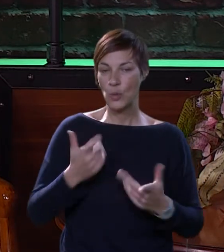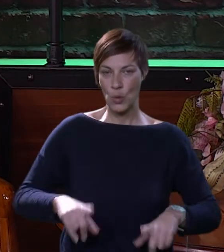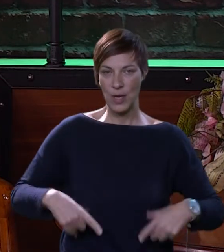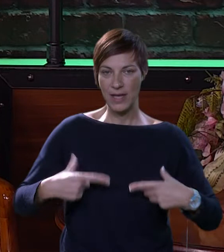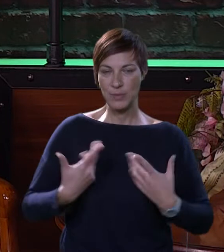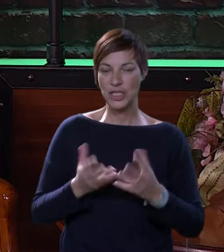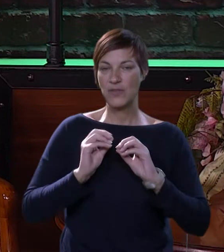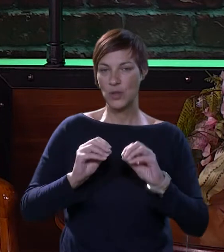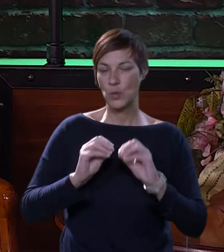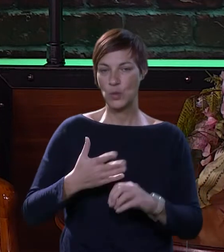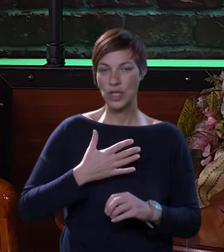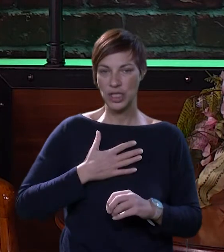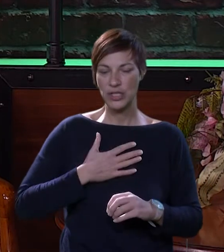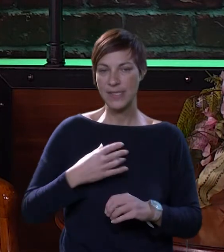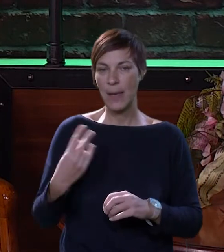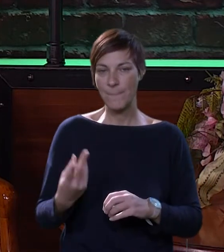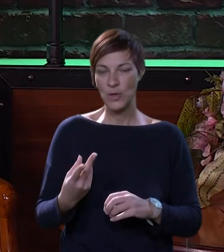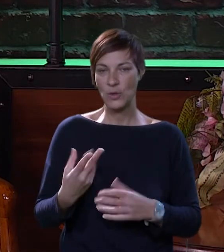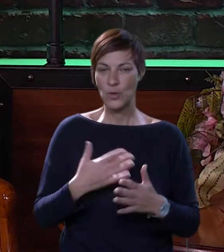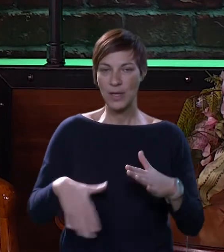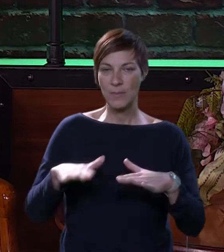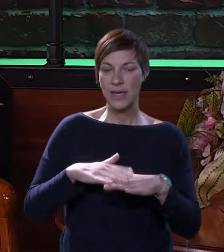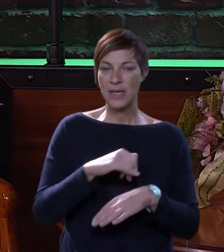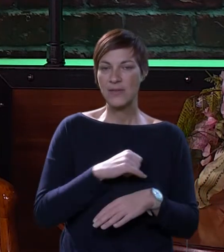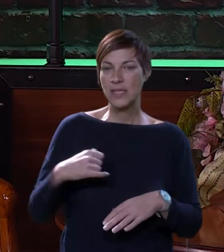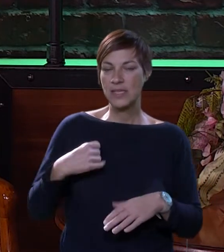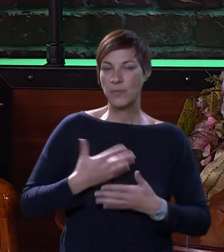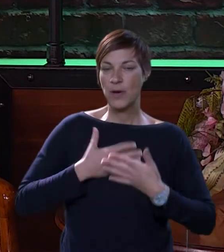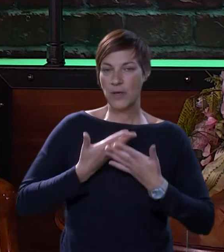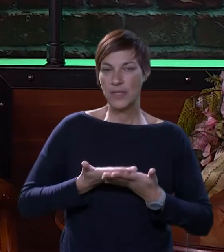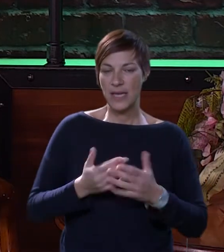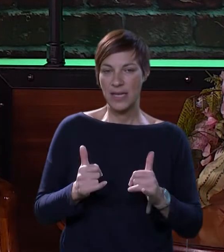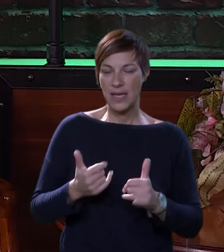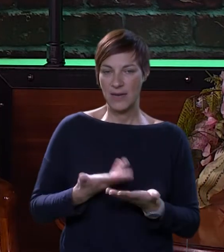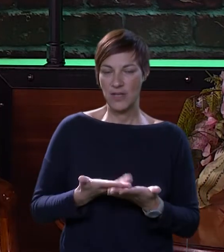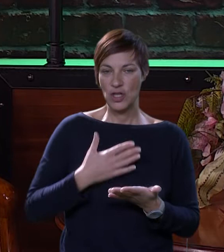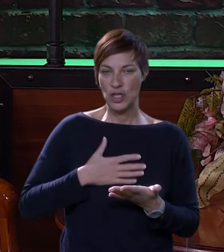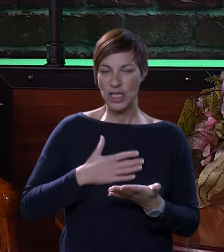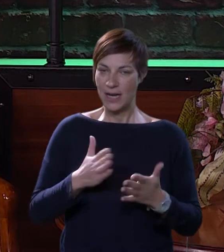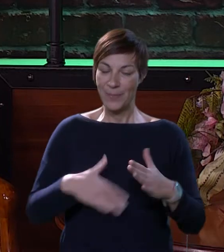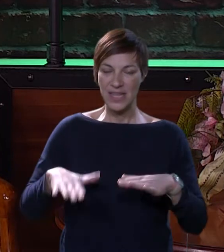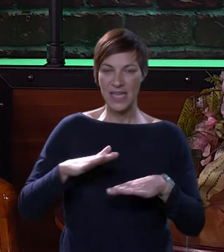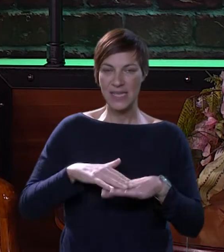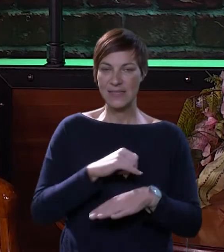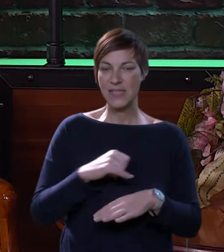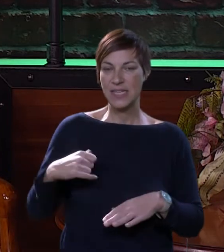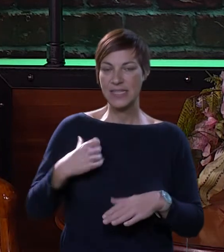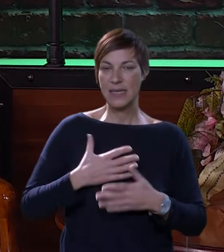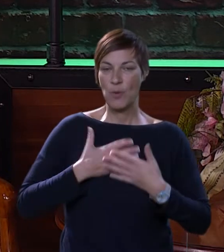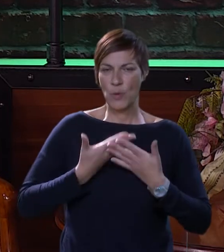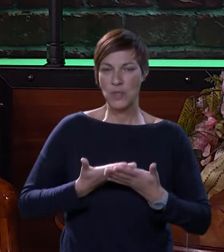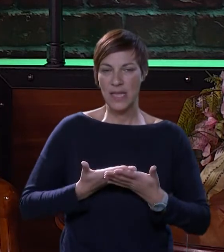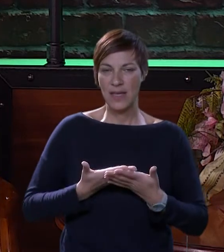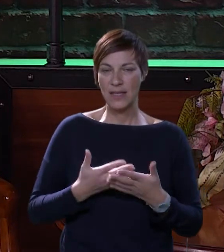živi, uči o sebi, uči o drugima, razvija svoje samopouzdanje, naravno to želimo da razvija svoje